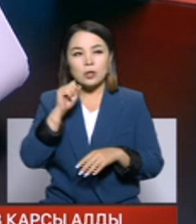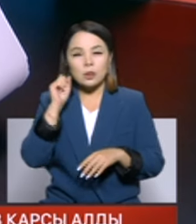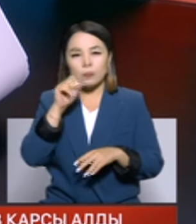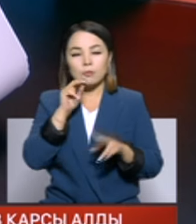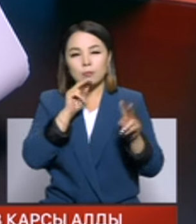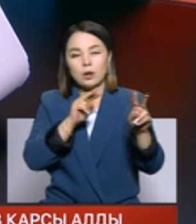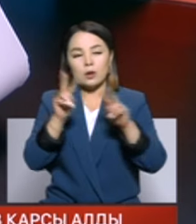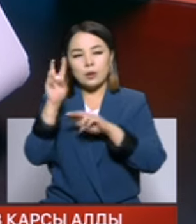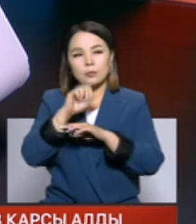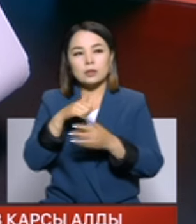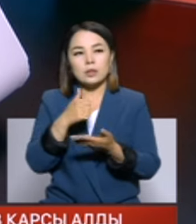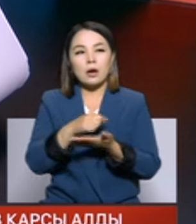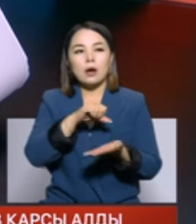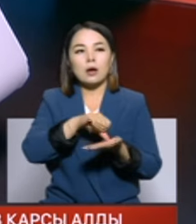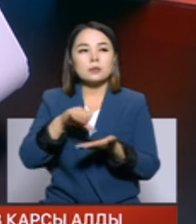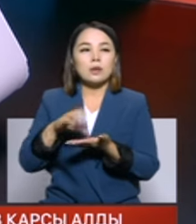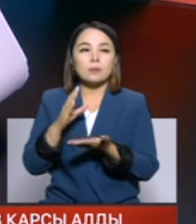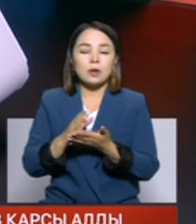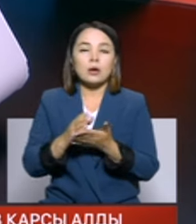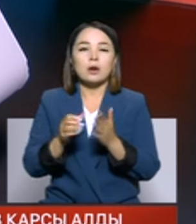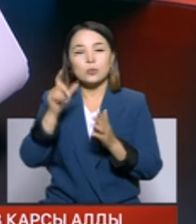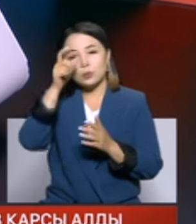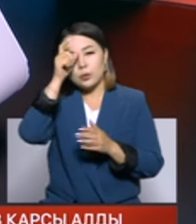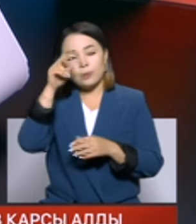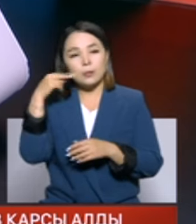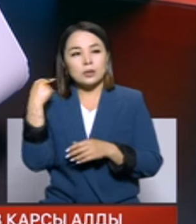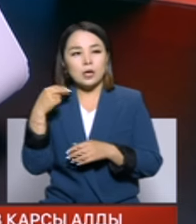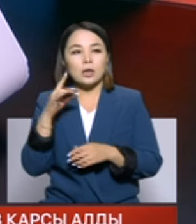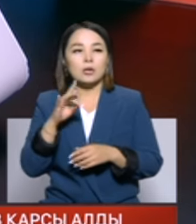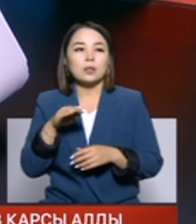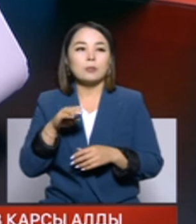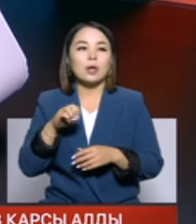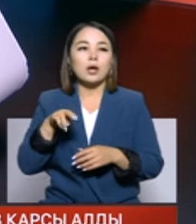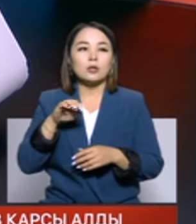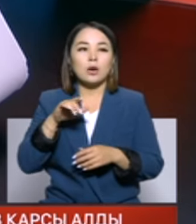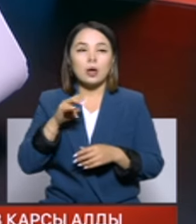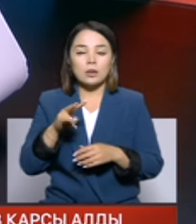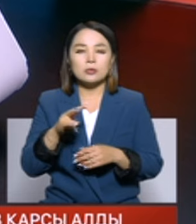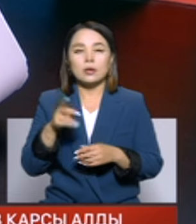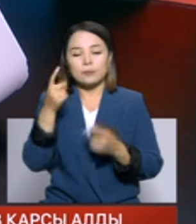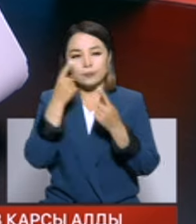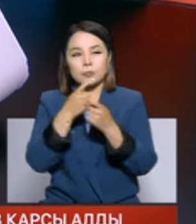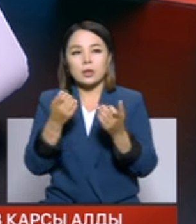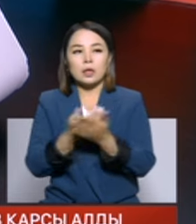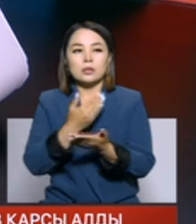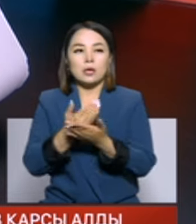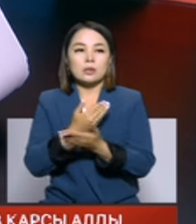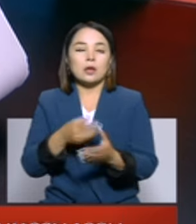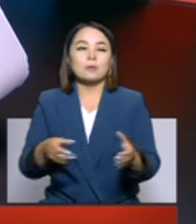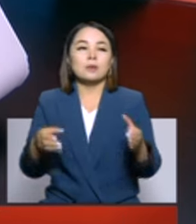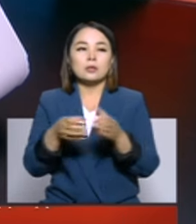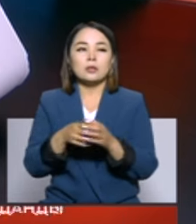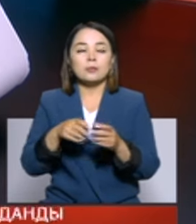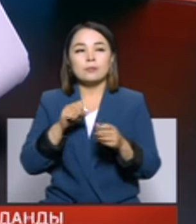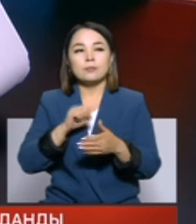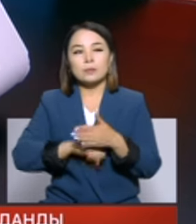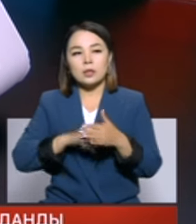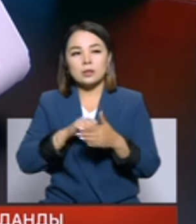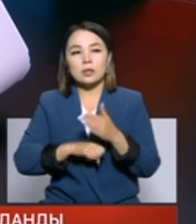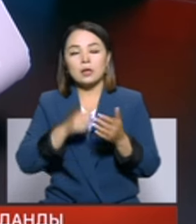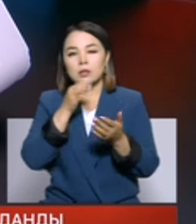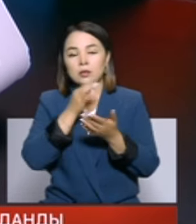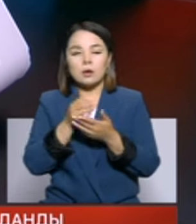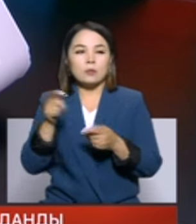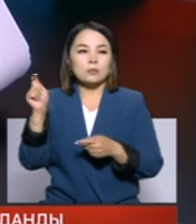бақылаушы елдердің басшылары қатысты. Ал Түркия президенті Реджеп Тайып Эрдоған бейресми бас қосуға белгілі себептерге байланысты